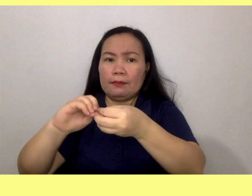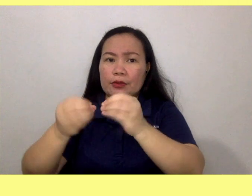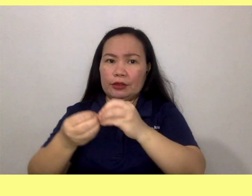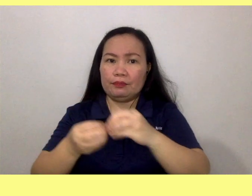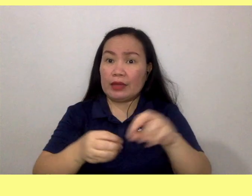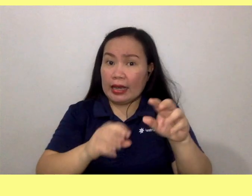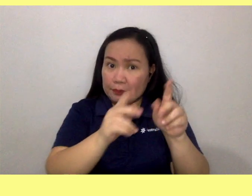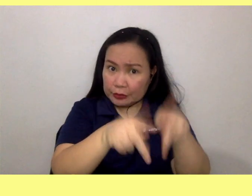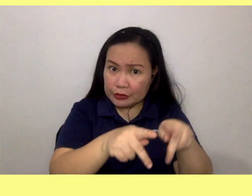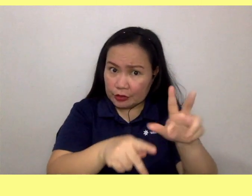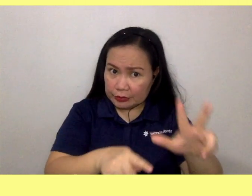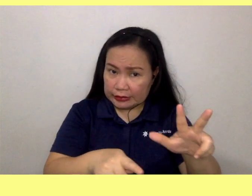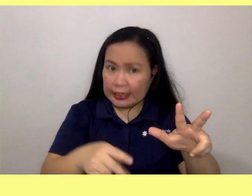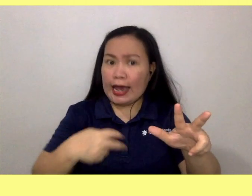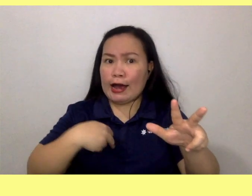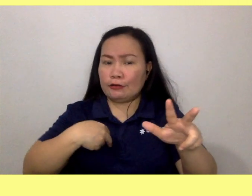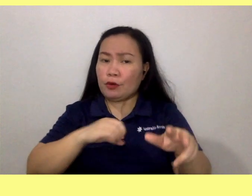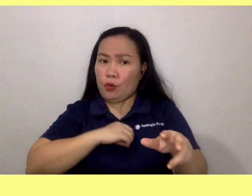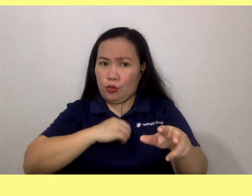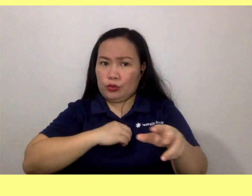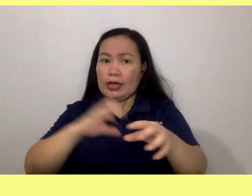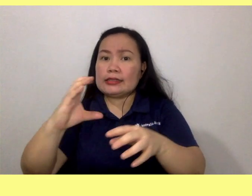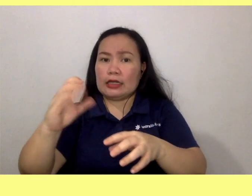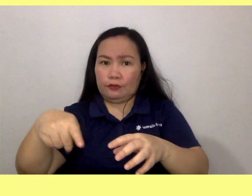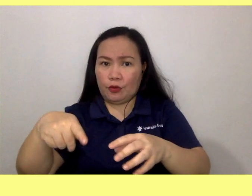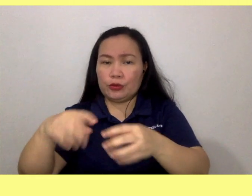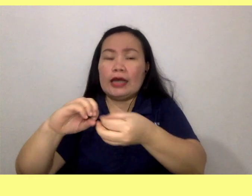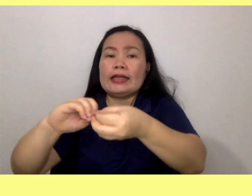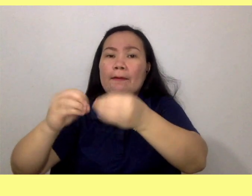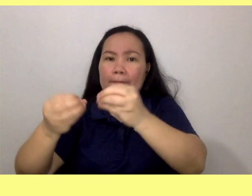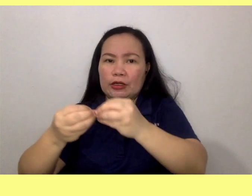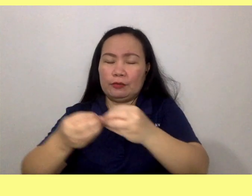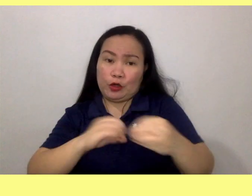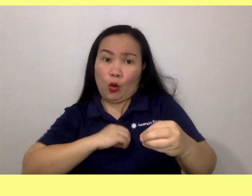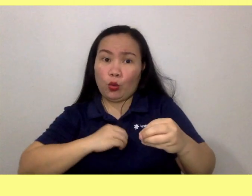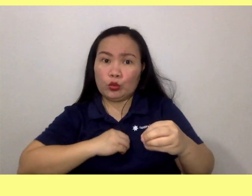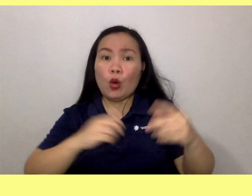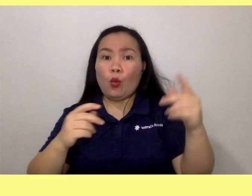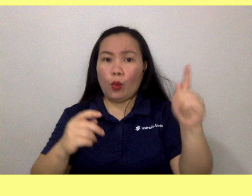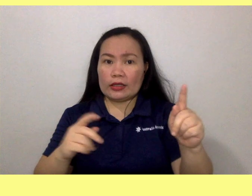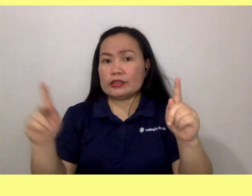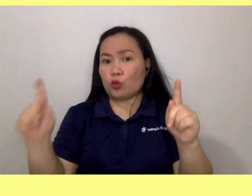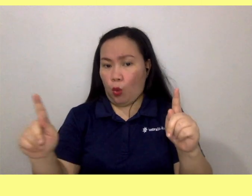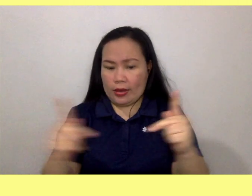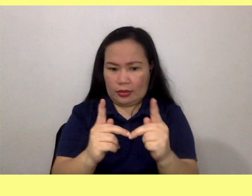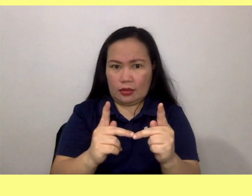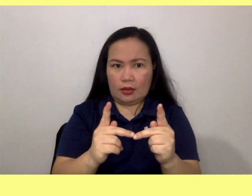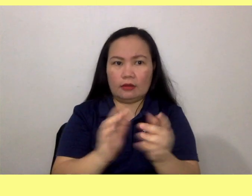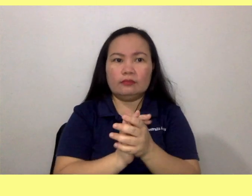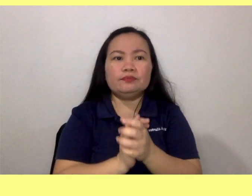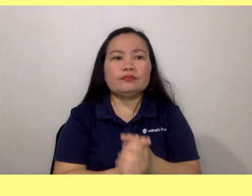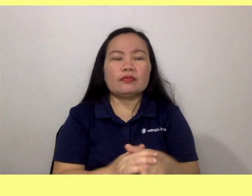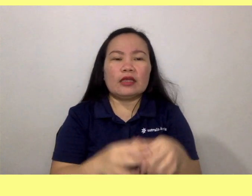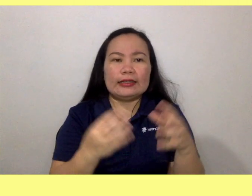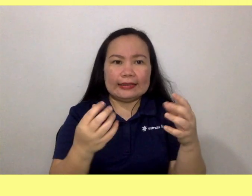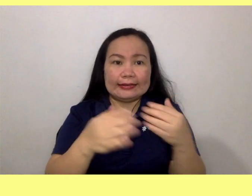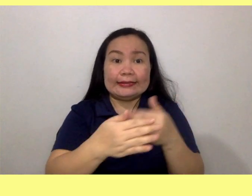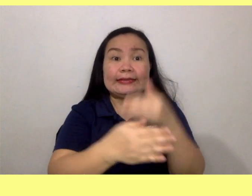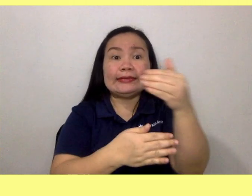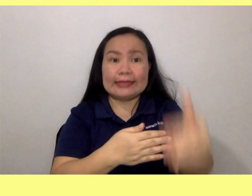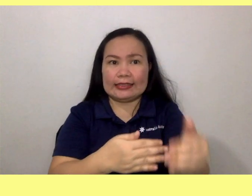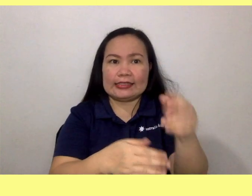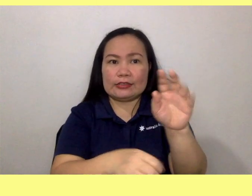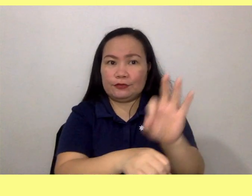silang exactly cellphone number nila na para lang sa kanila. Next is we have the